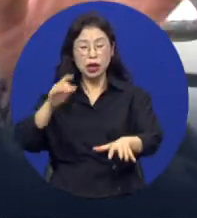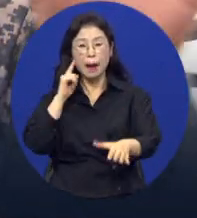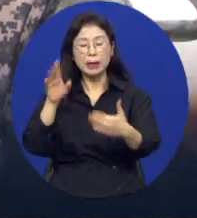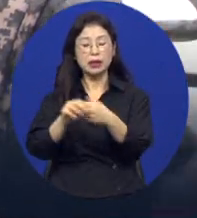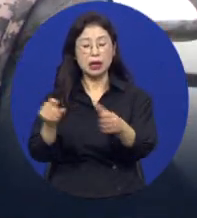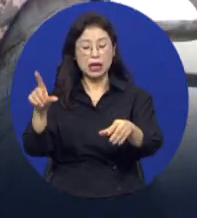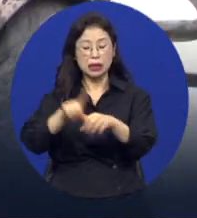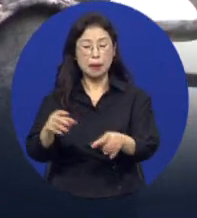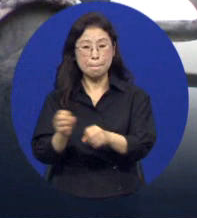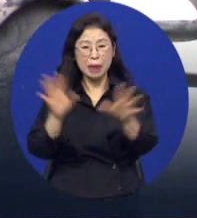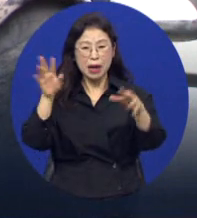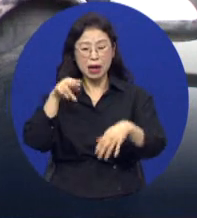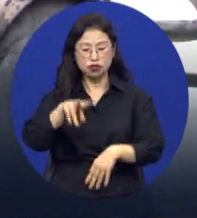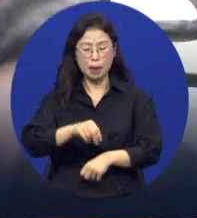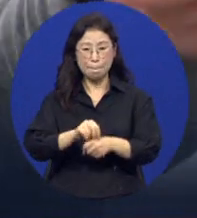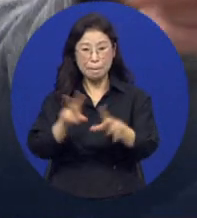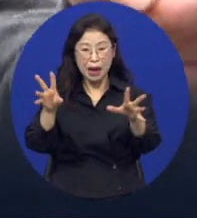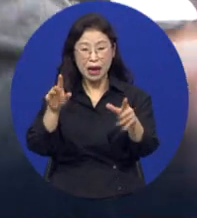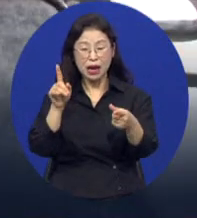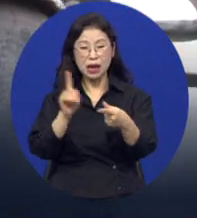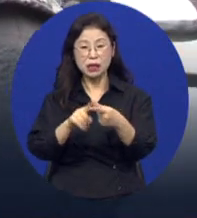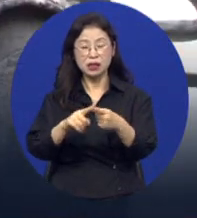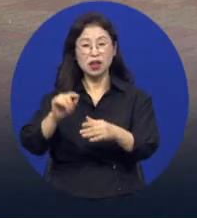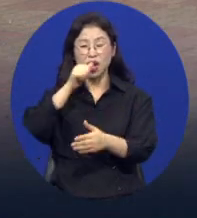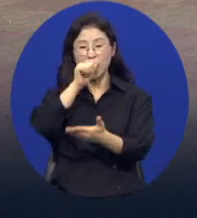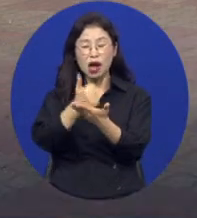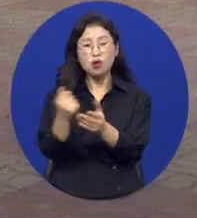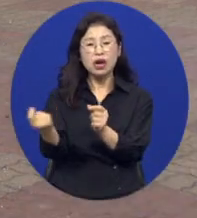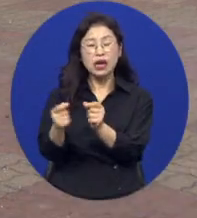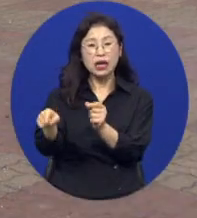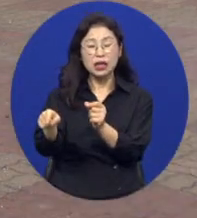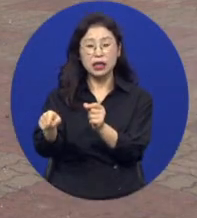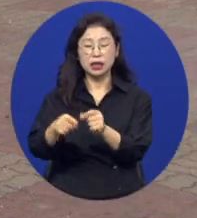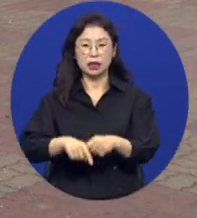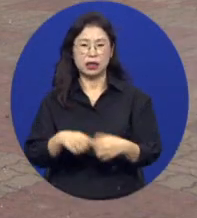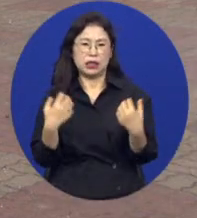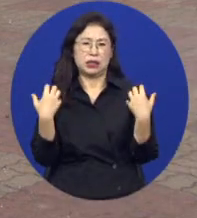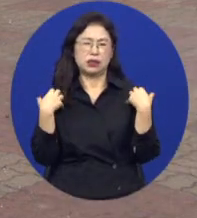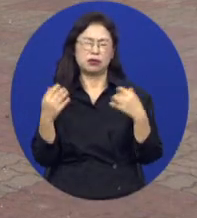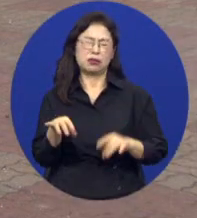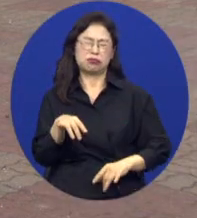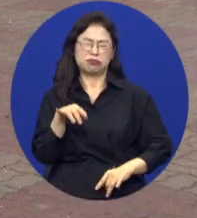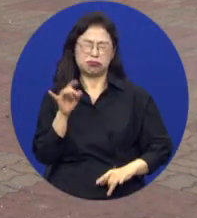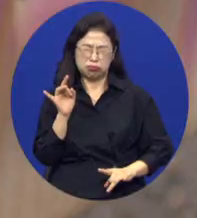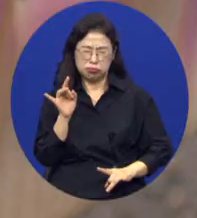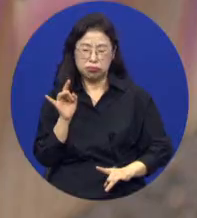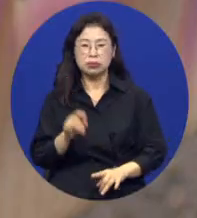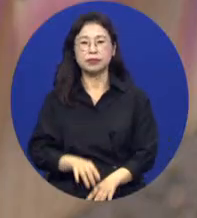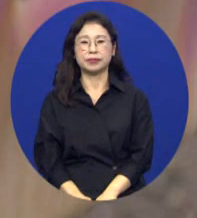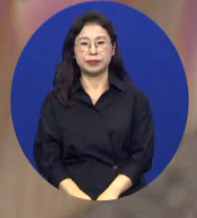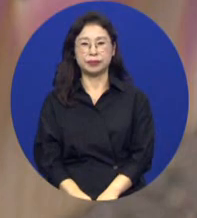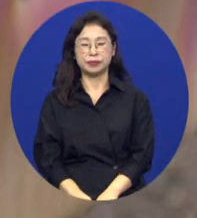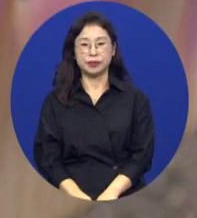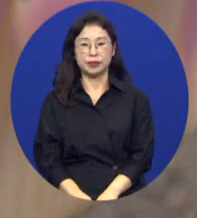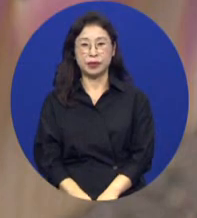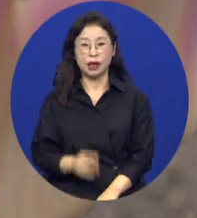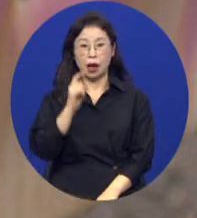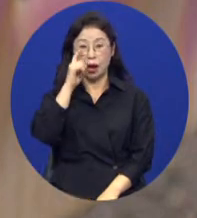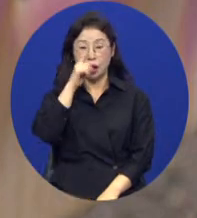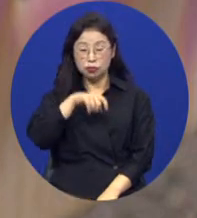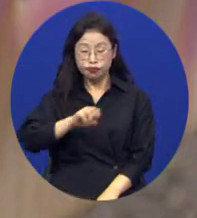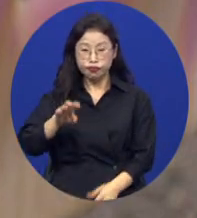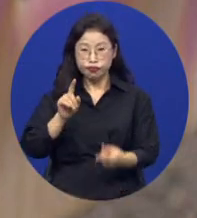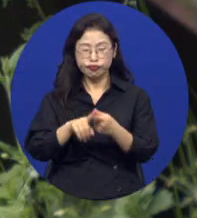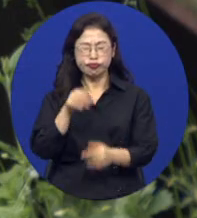만약에 터져 가지고 유리 파병이나 깨져가지고 여기는 특히나 학원이고 행정이 사실상 손을 놓고 있는 상황 무단 방치